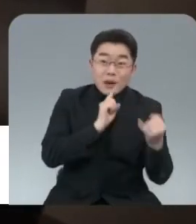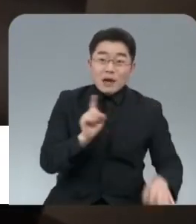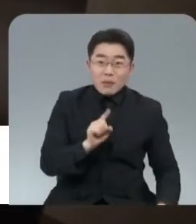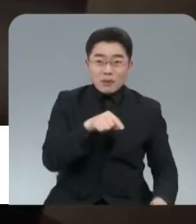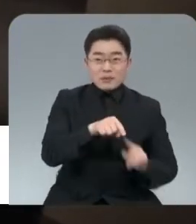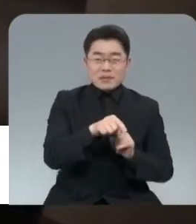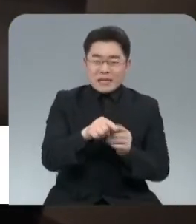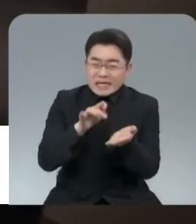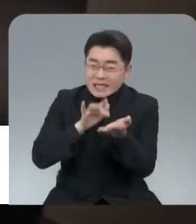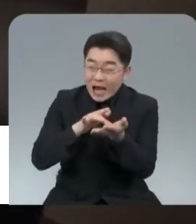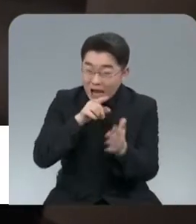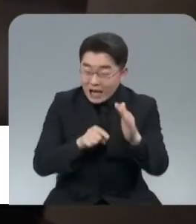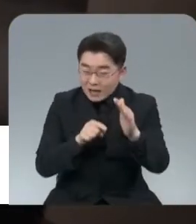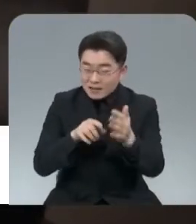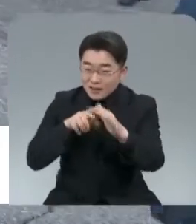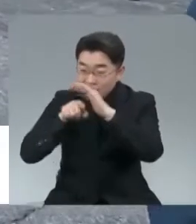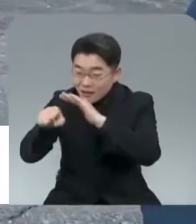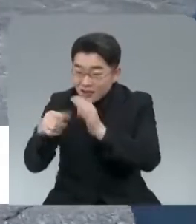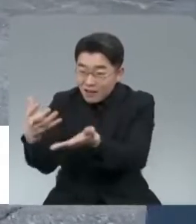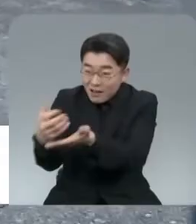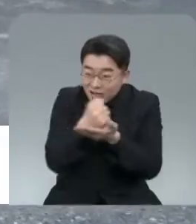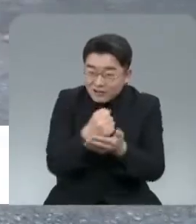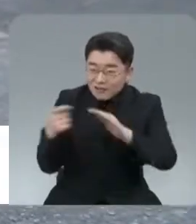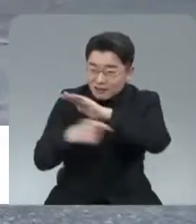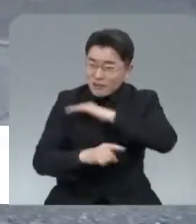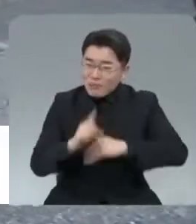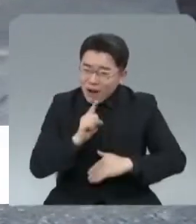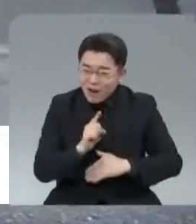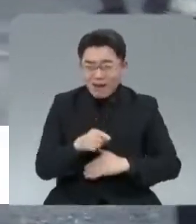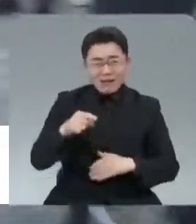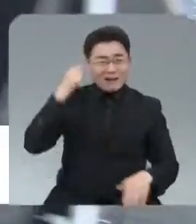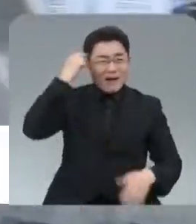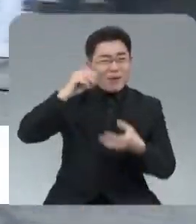가서 약을 훔쳤다는 이야기라면서 국민들의